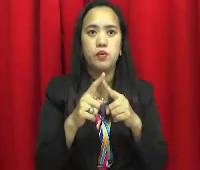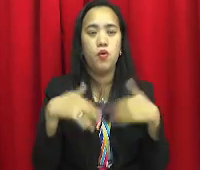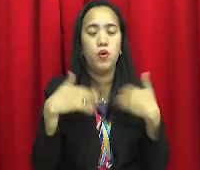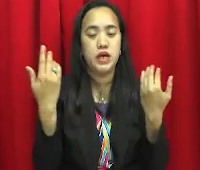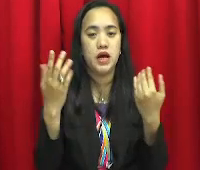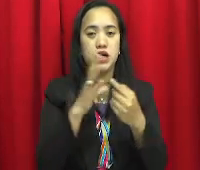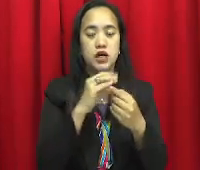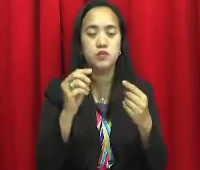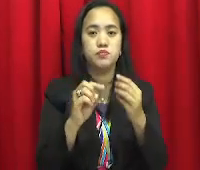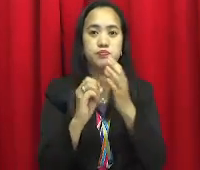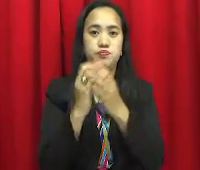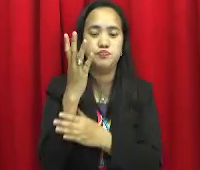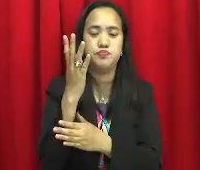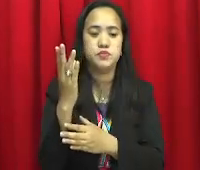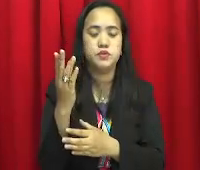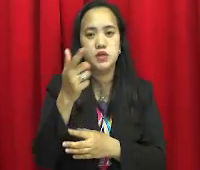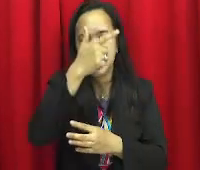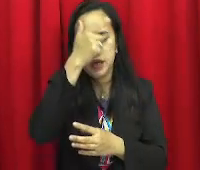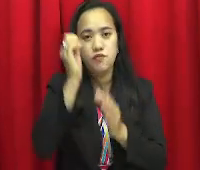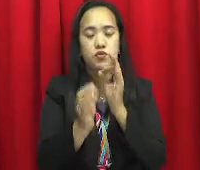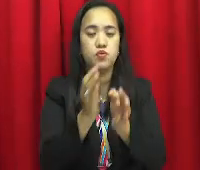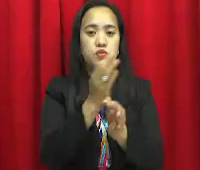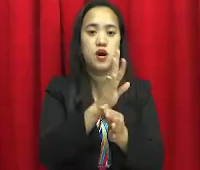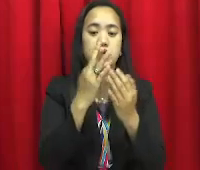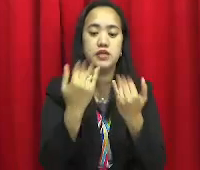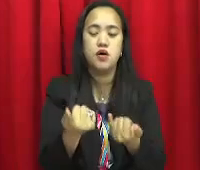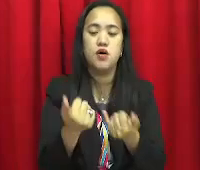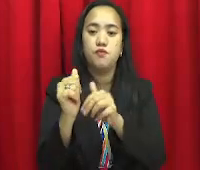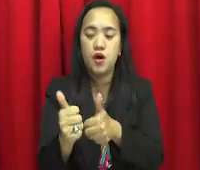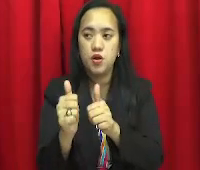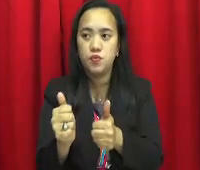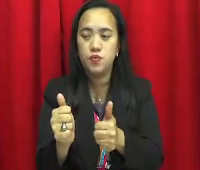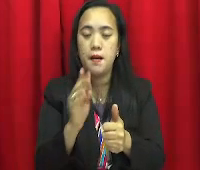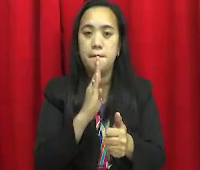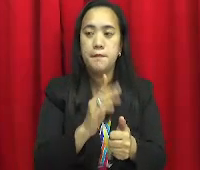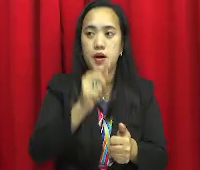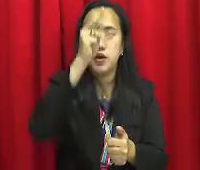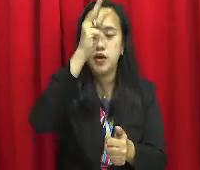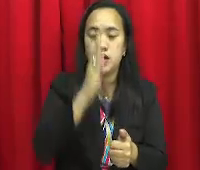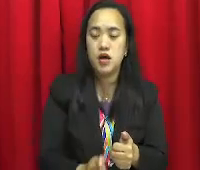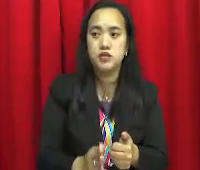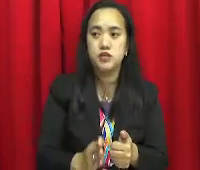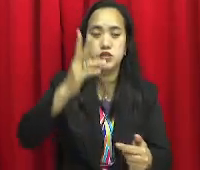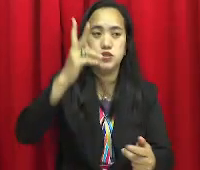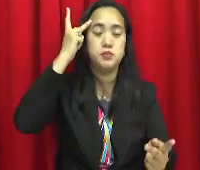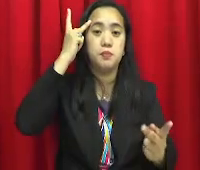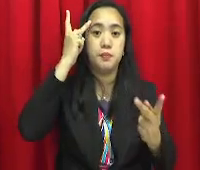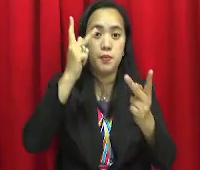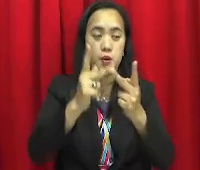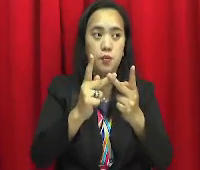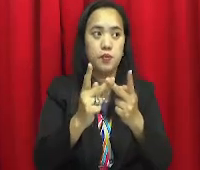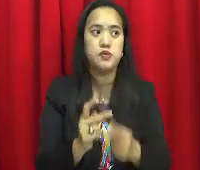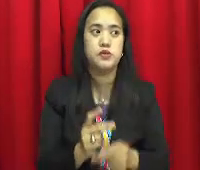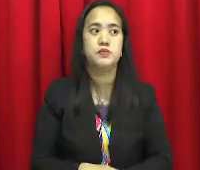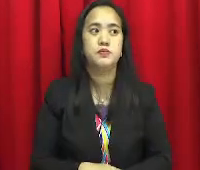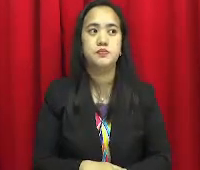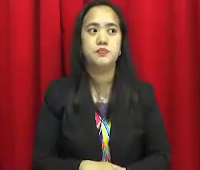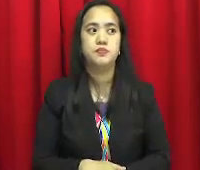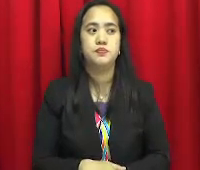God's will and purpose. Amen. Very good, very good. Sir, si Ma'am Arlene. Kasi ginawa rin ito ni Brother Ardon